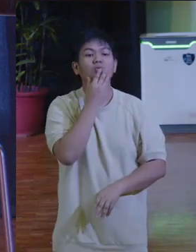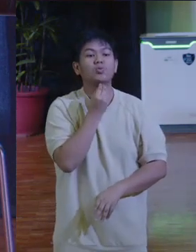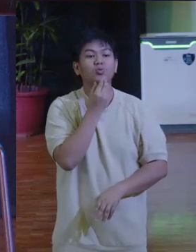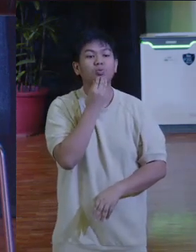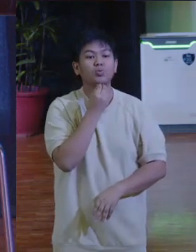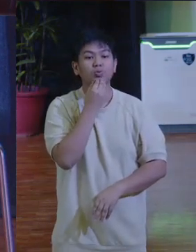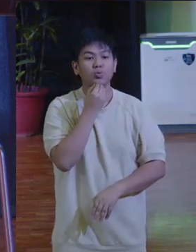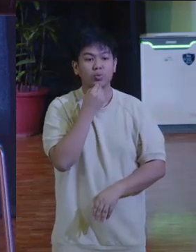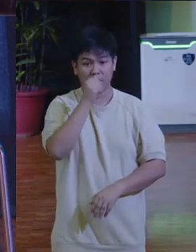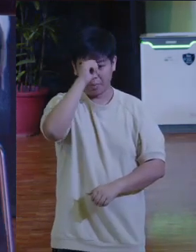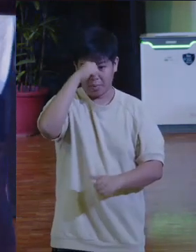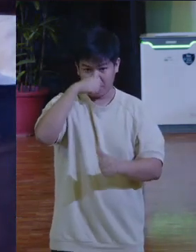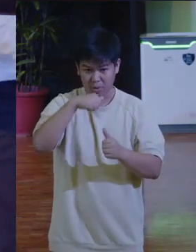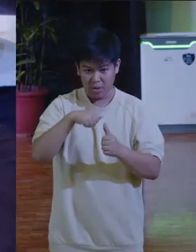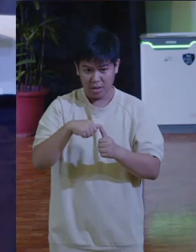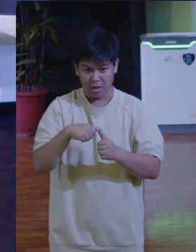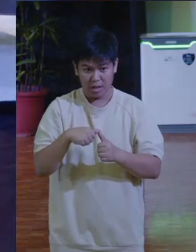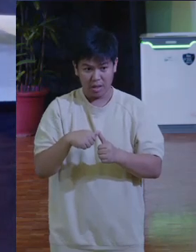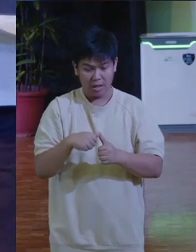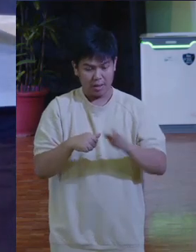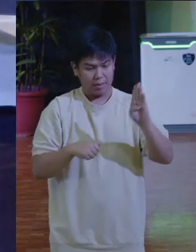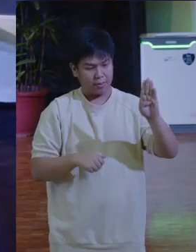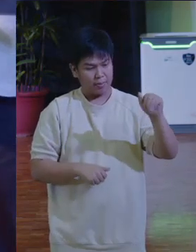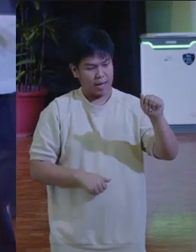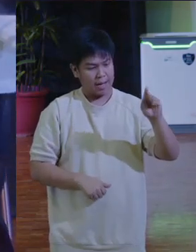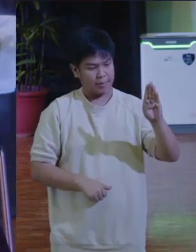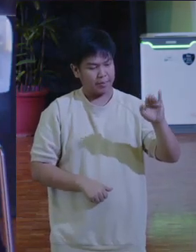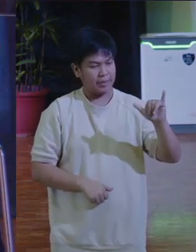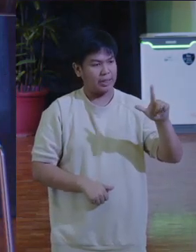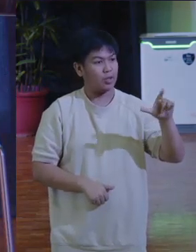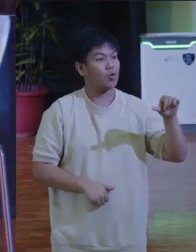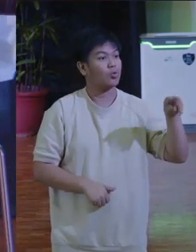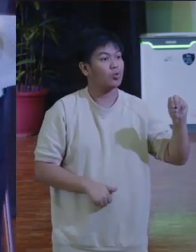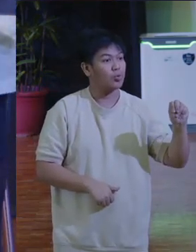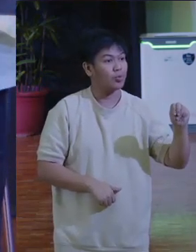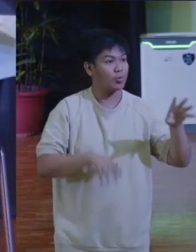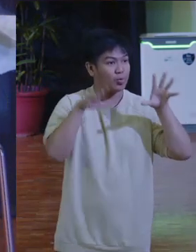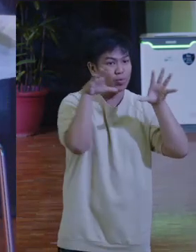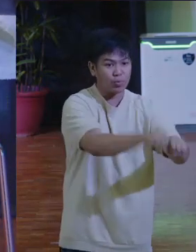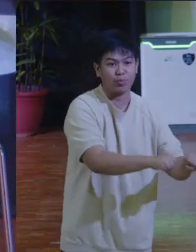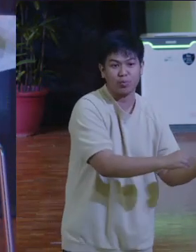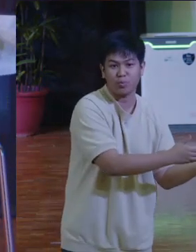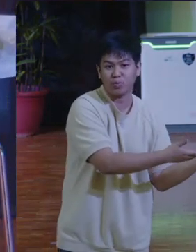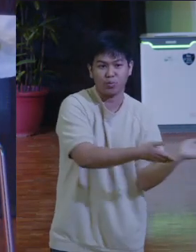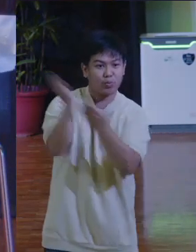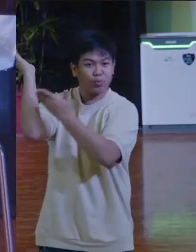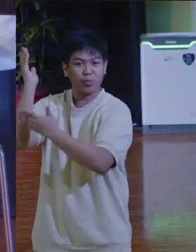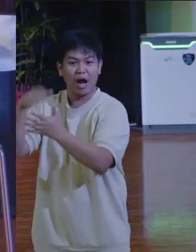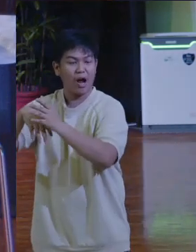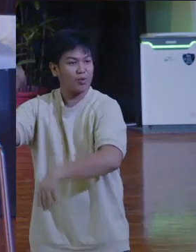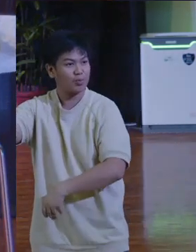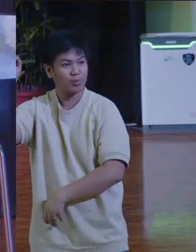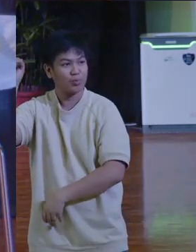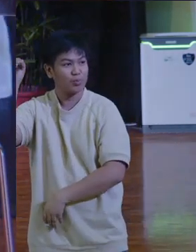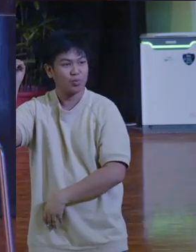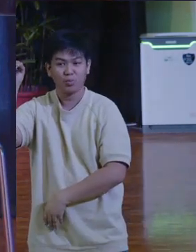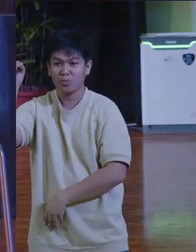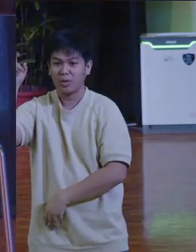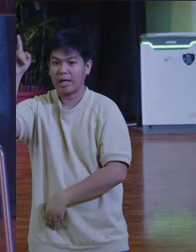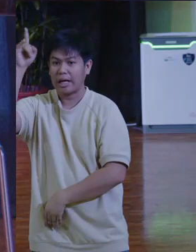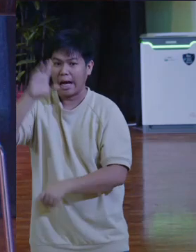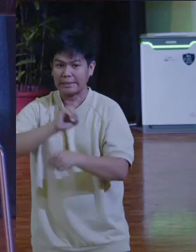Jerusalem. Naalala nyo, nung nagbigay ng prophecy si Isaiah, binigay niya bilang isang pagdidisiplina